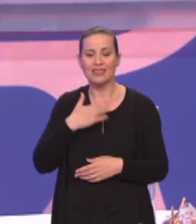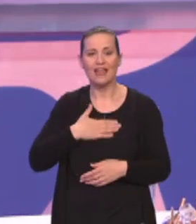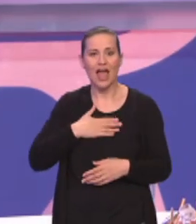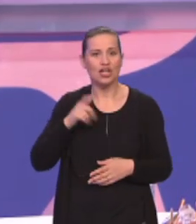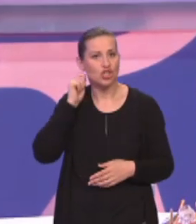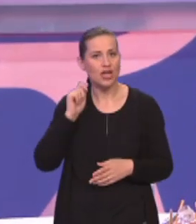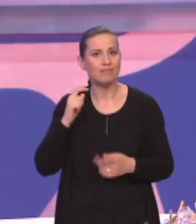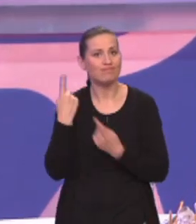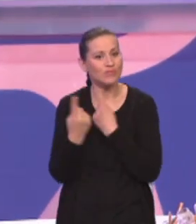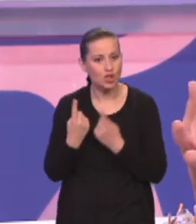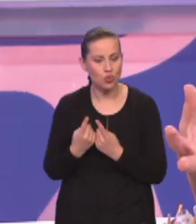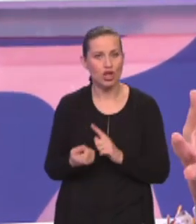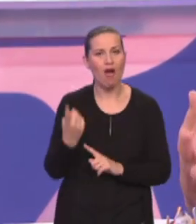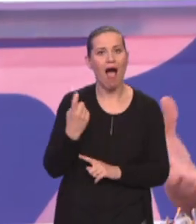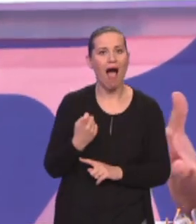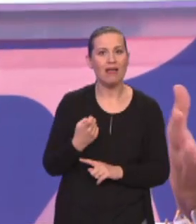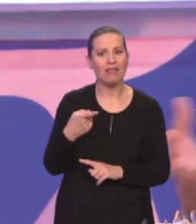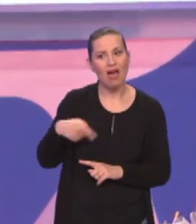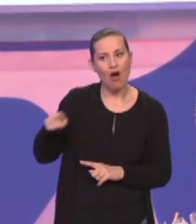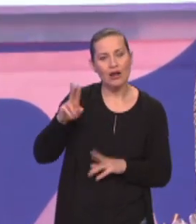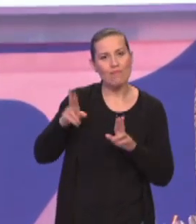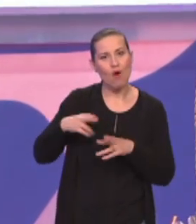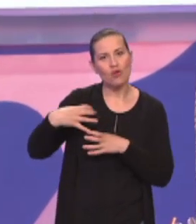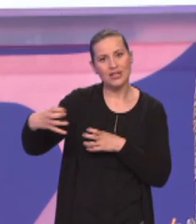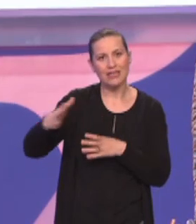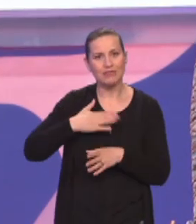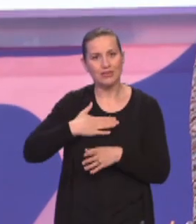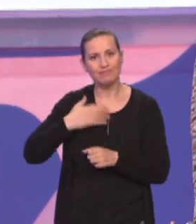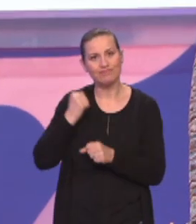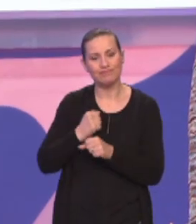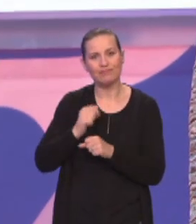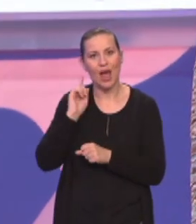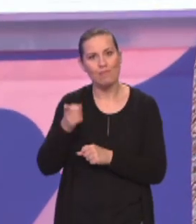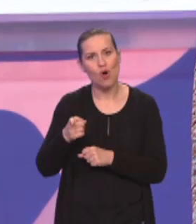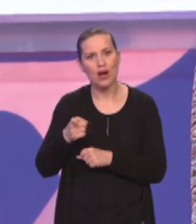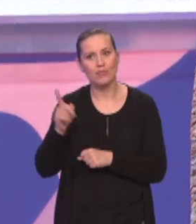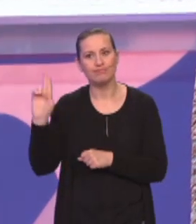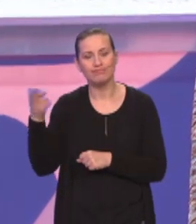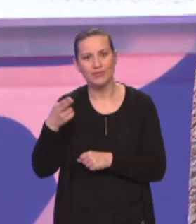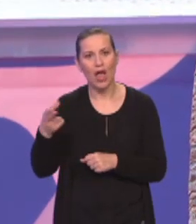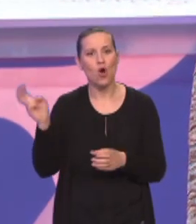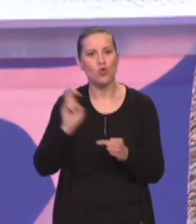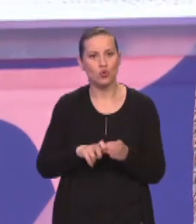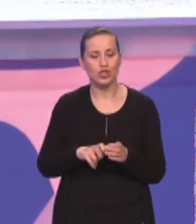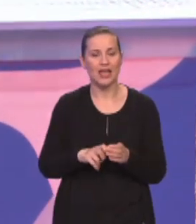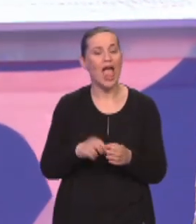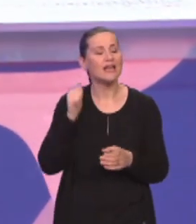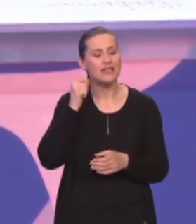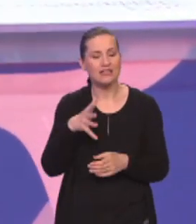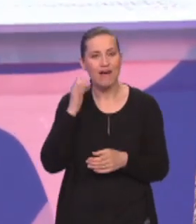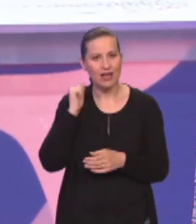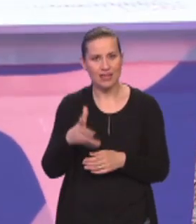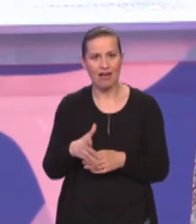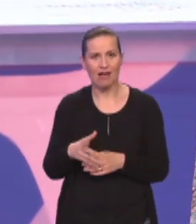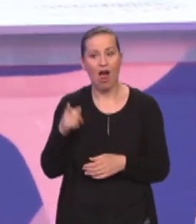slučajno, ali da bi one mogle i dalje nastaviti svoj sjajni rad, moramo im se svi pridružiti, ali u svakome danu. Evo,